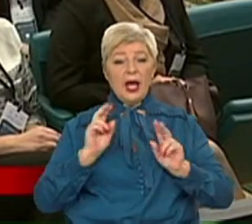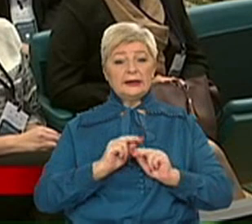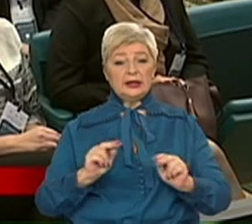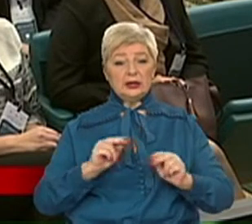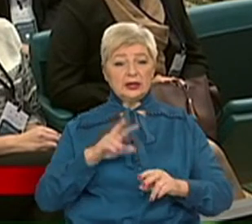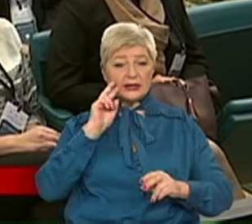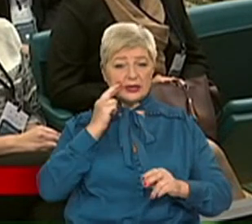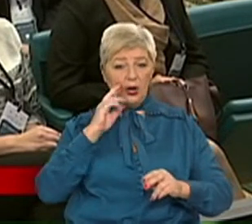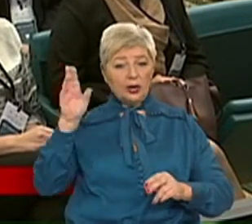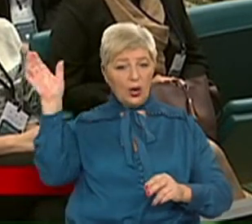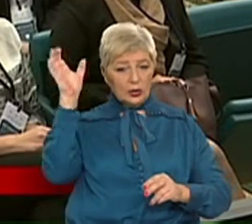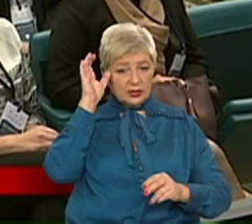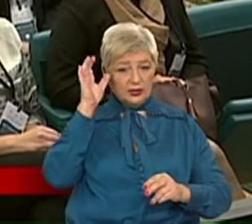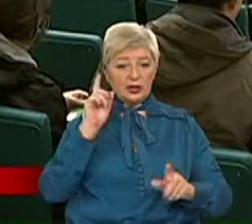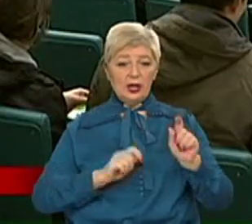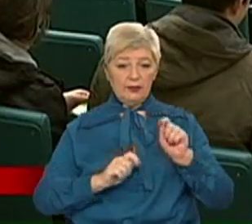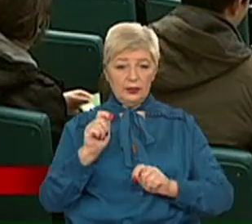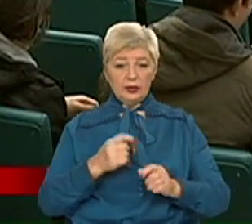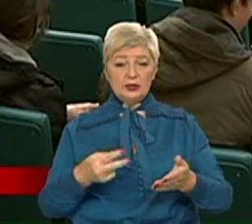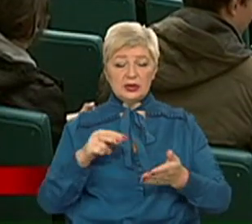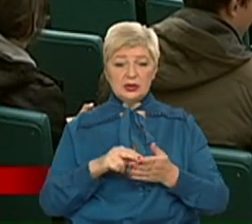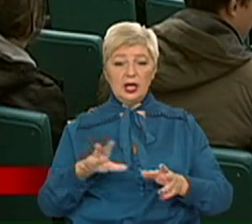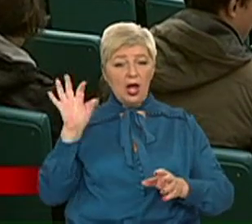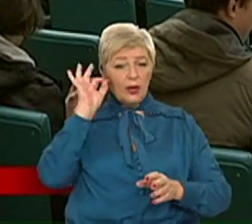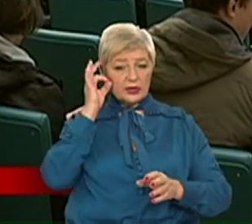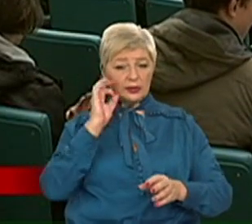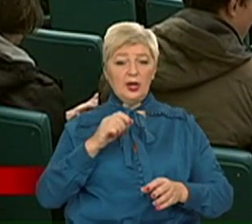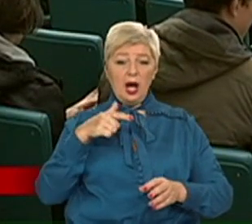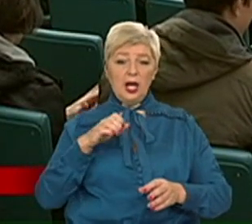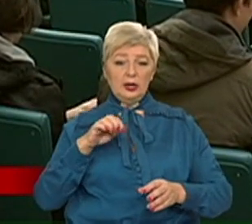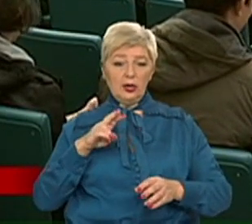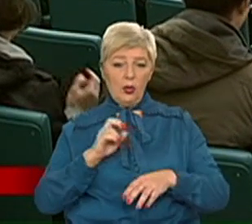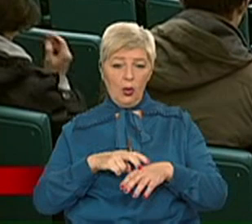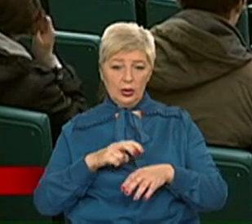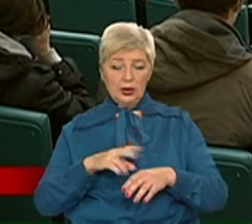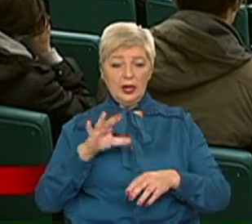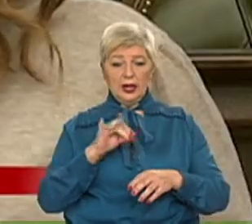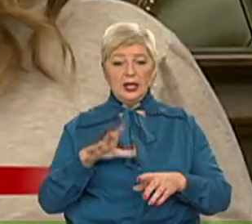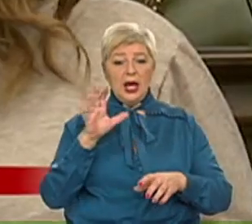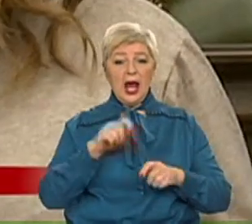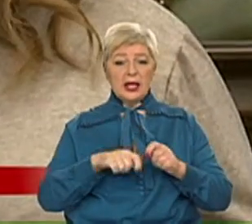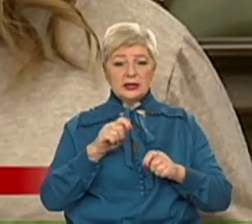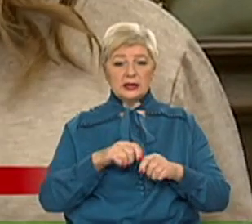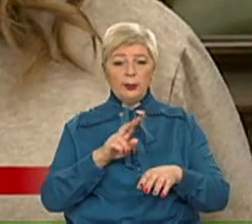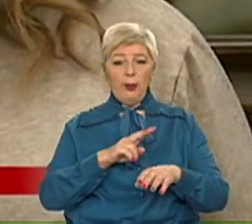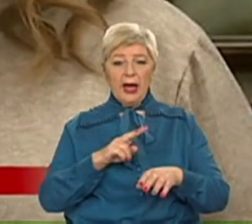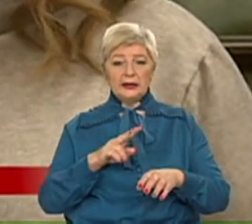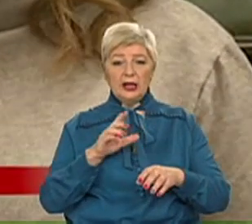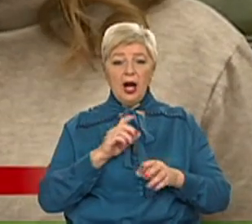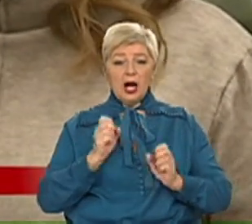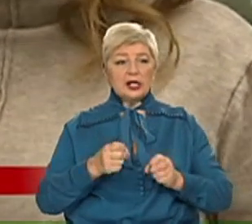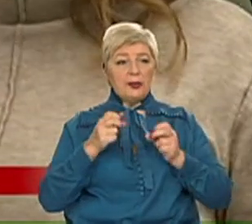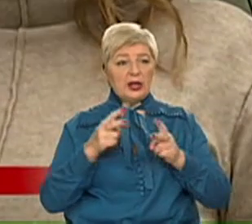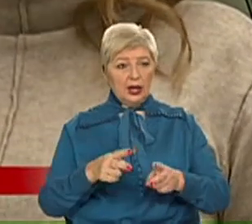Тренерами сексуальної освіти на форумі стали психологи, гінекологи та навіть експерт-криміналіст.